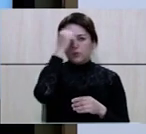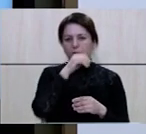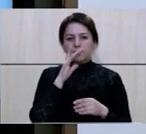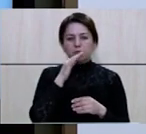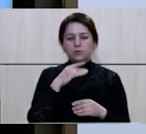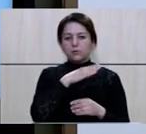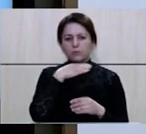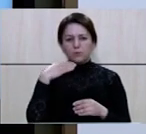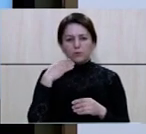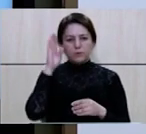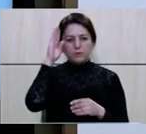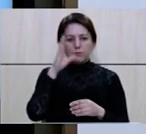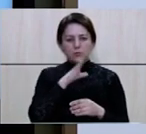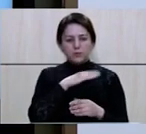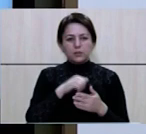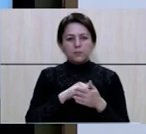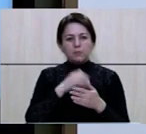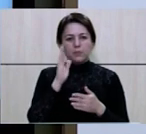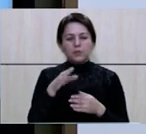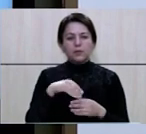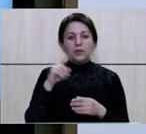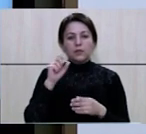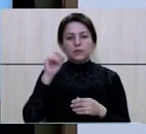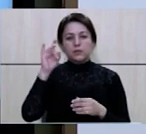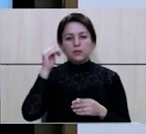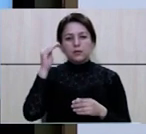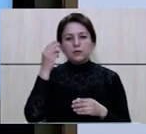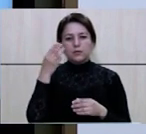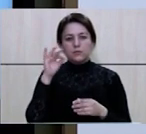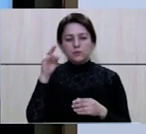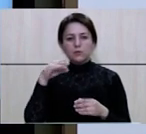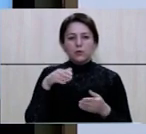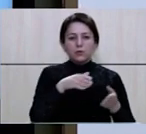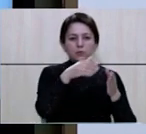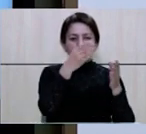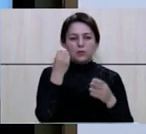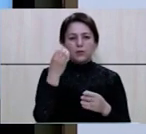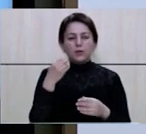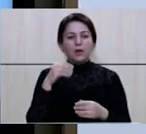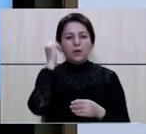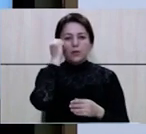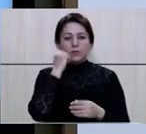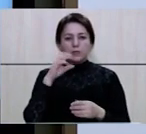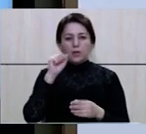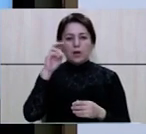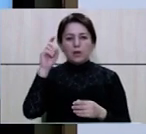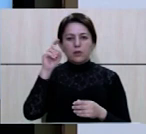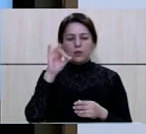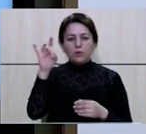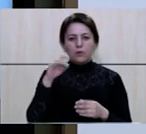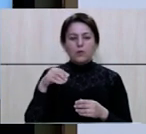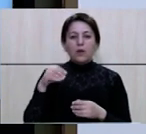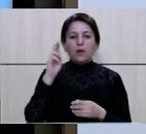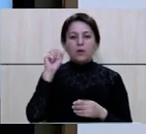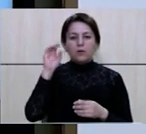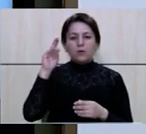bo'ladi. Zarafshon daryosidan bundan tashqari eski Anhor kanali orqali Qashqadaryo viloyatiga oqiziladi.